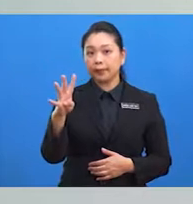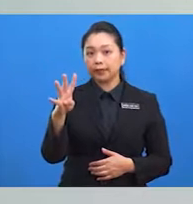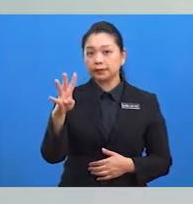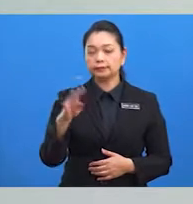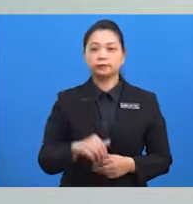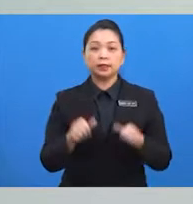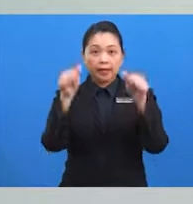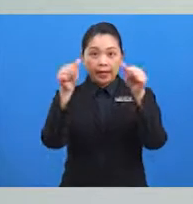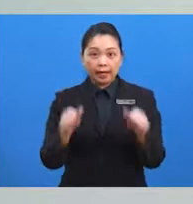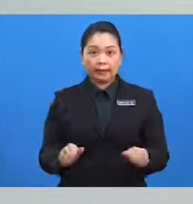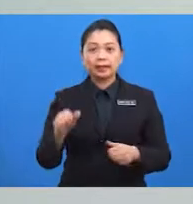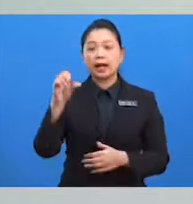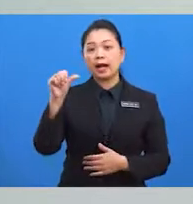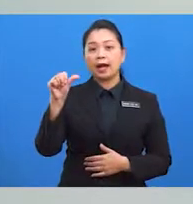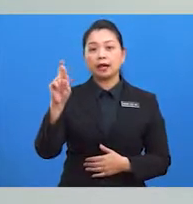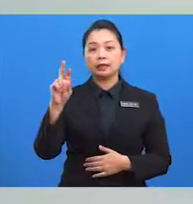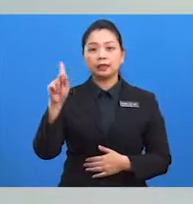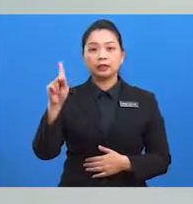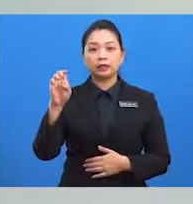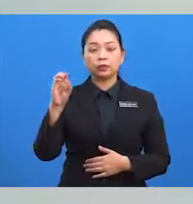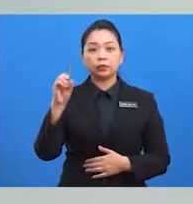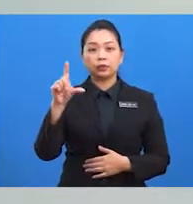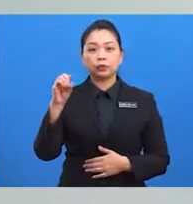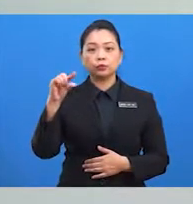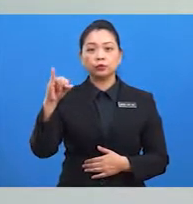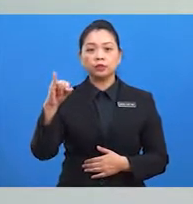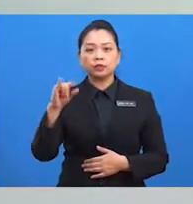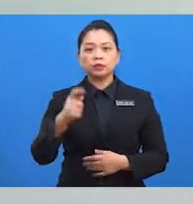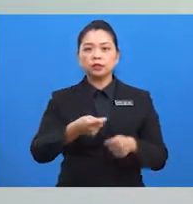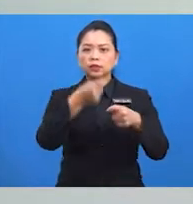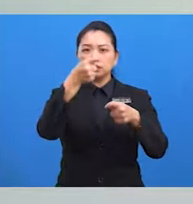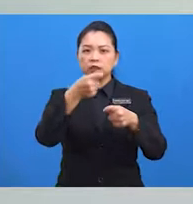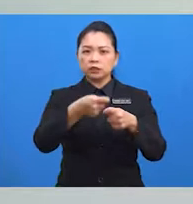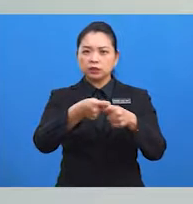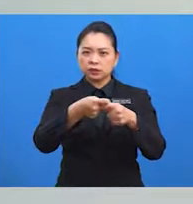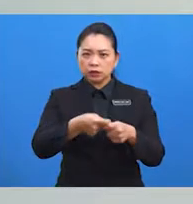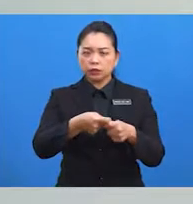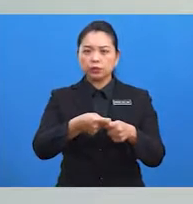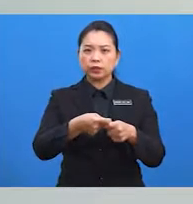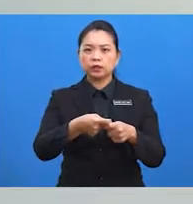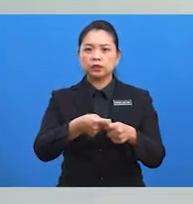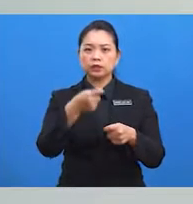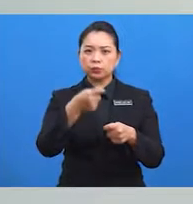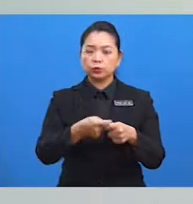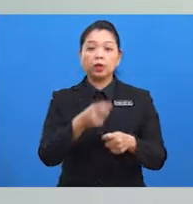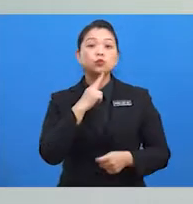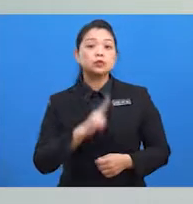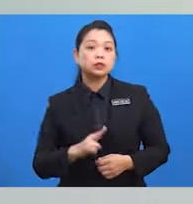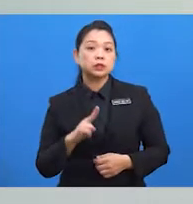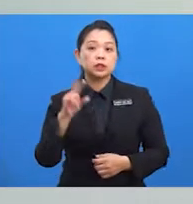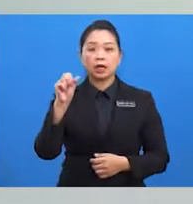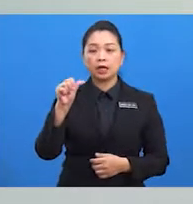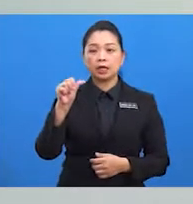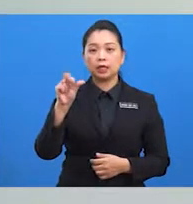ahli ekologi menentukan usia tifak menggunakan kaedah pencarian karbon-14